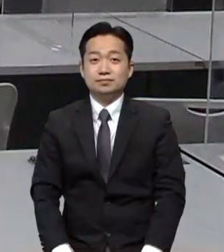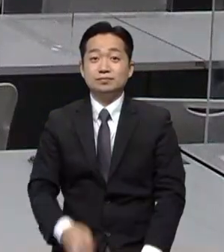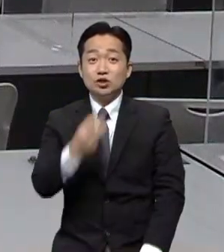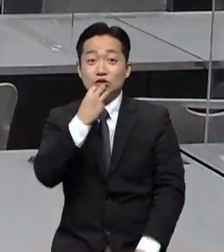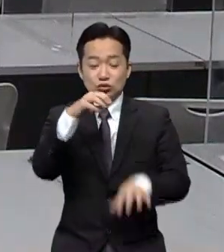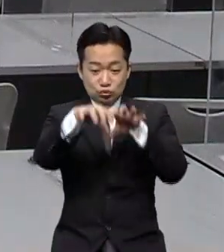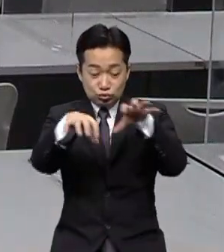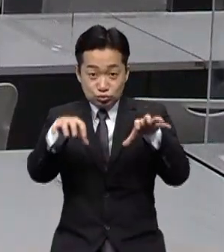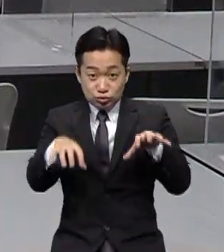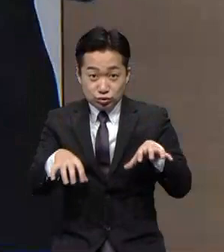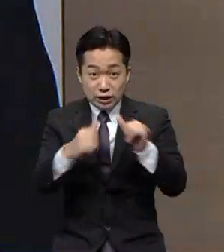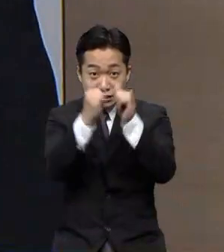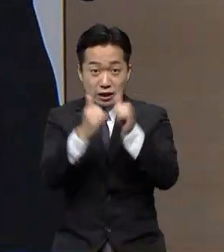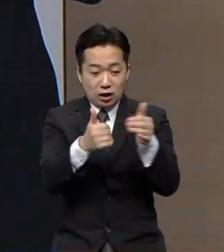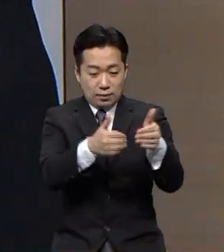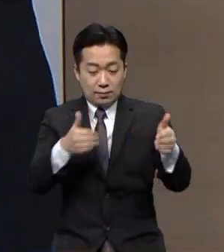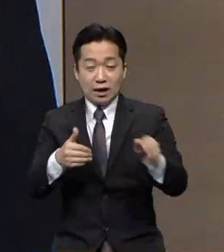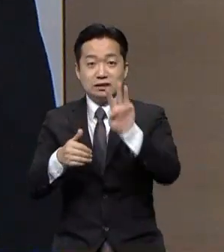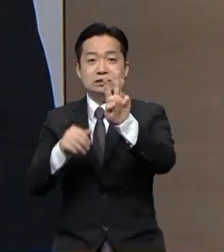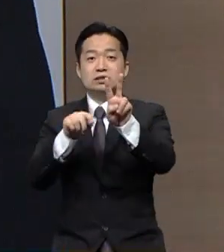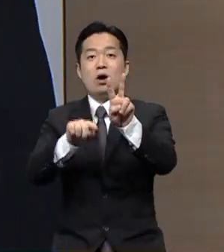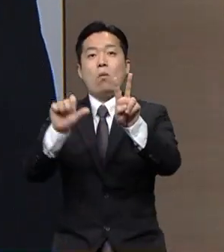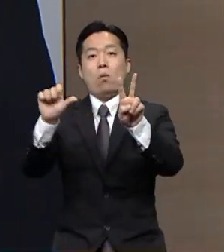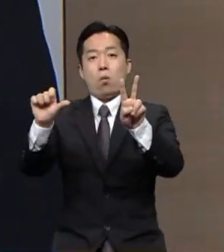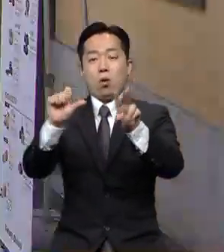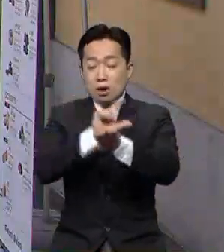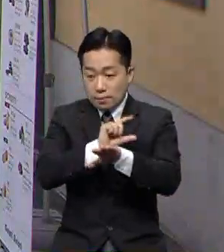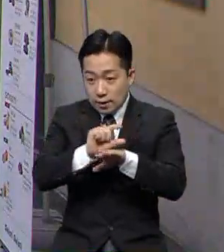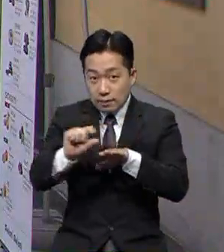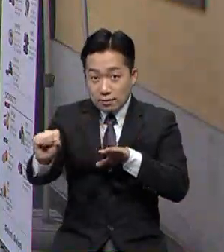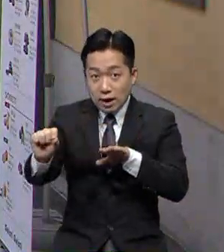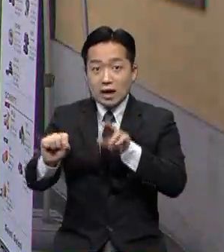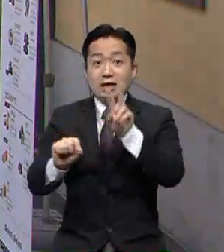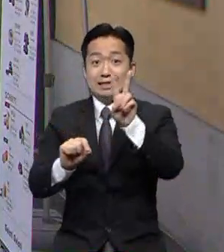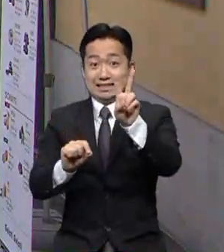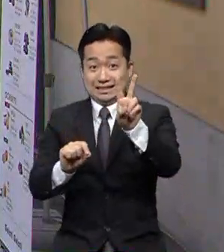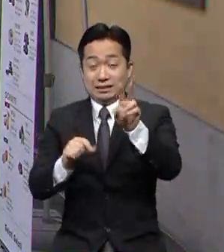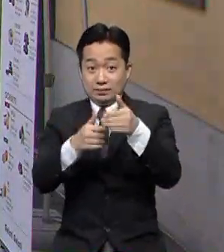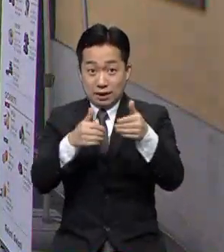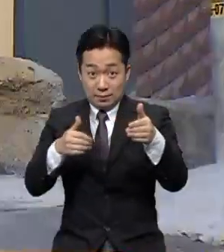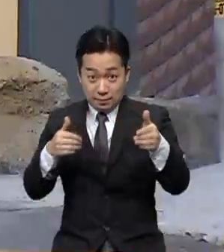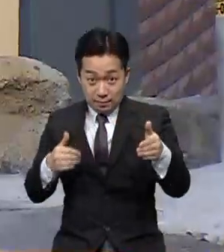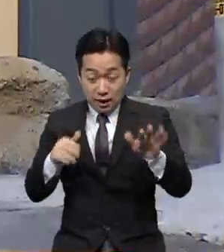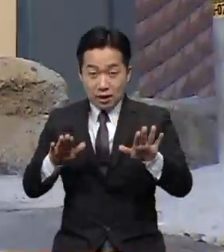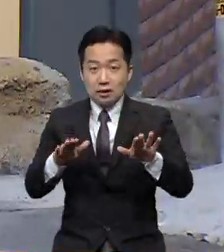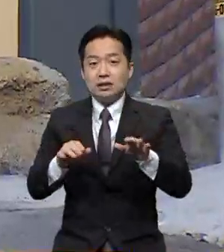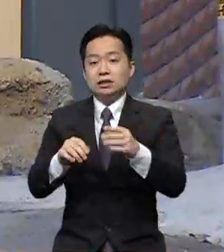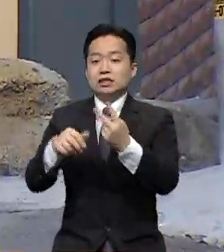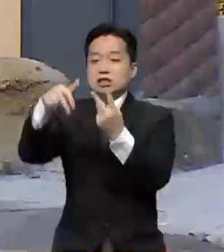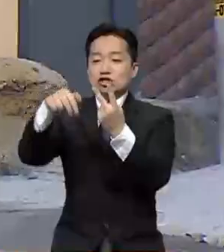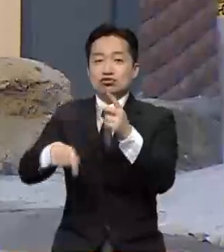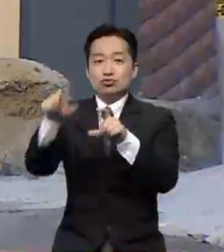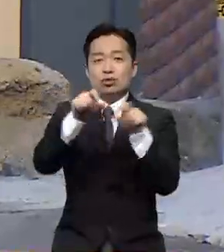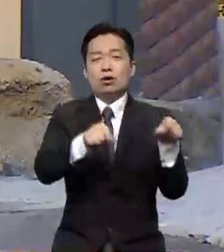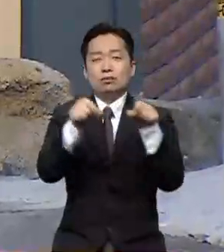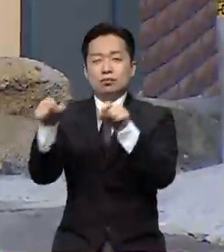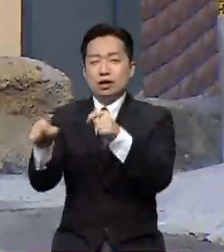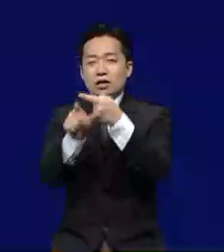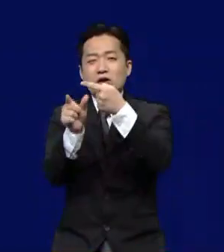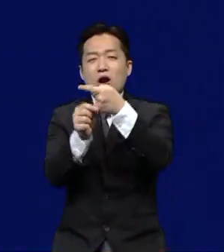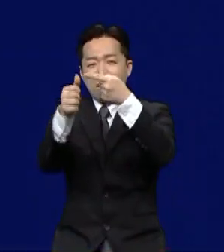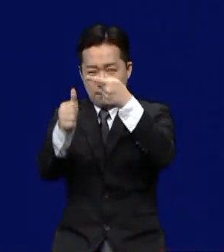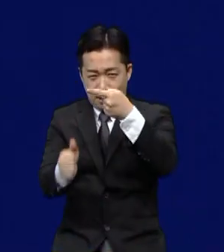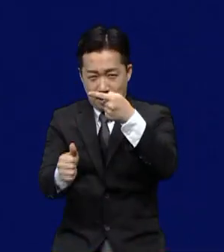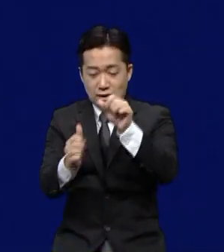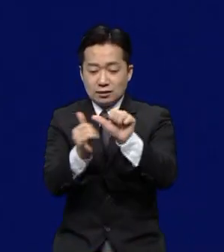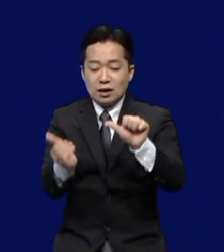수도권 사회적 거리두기 2.5단계, 비수도권 2단계는 이달 말까지 2주 연장됐습니다. 5명